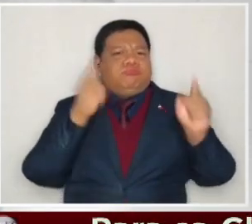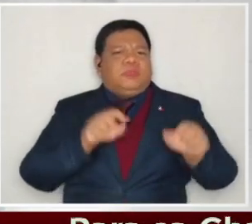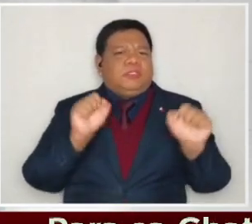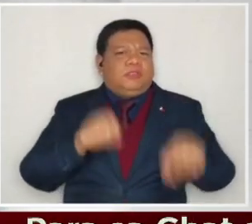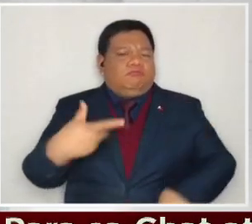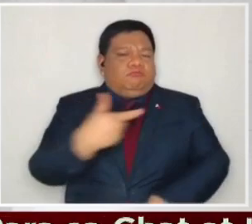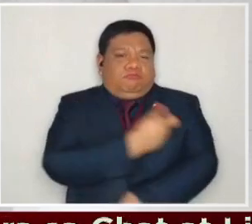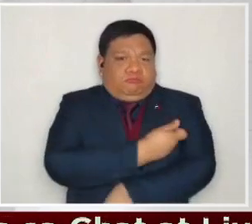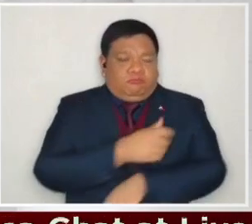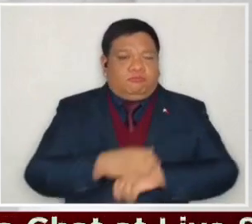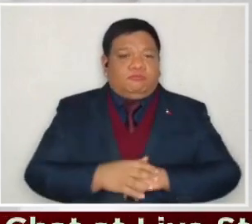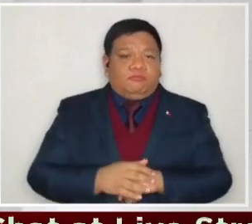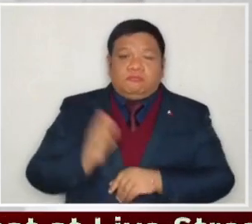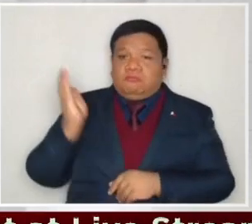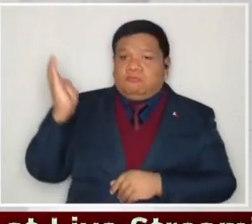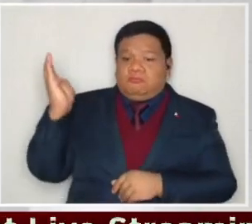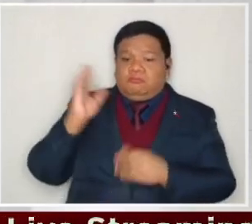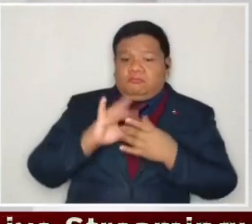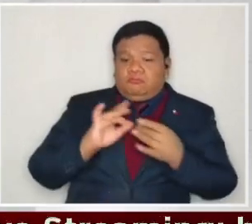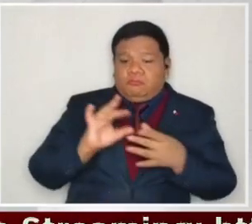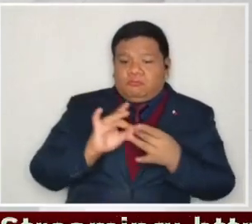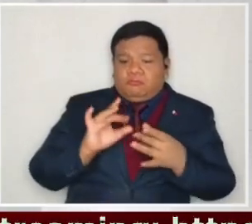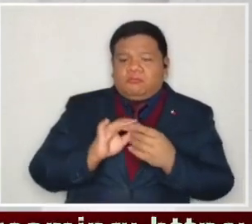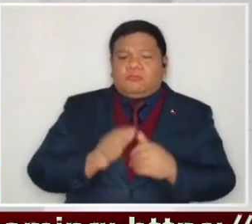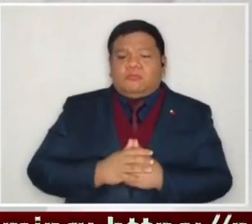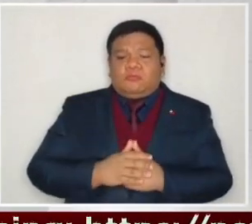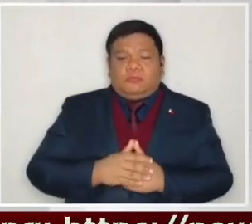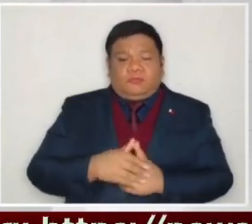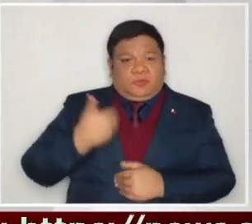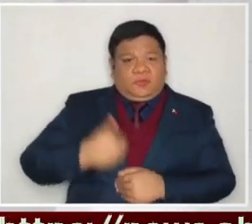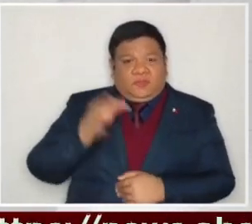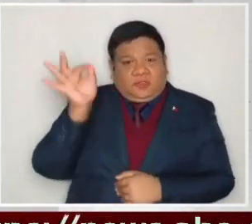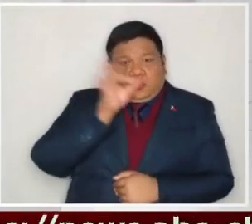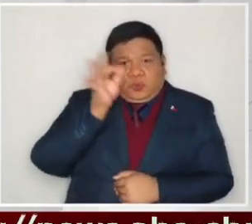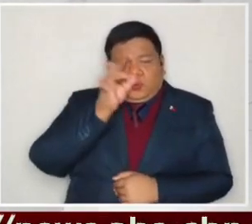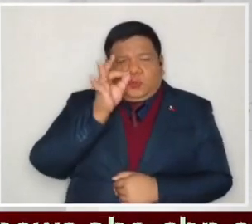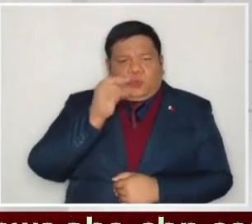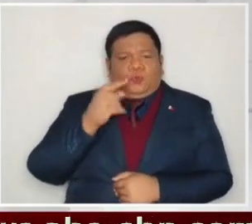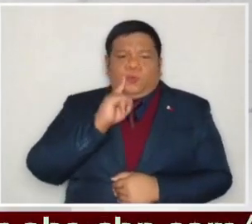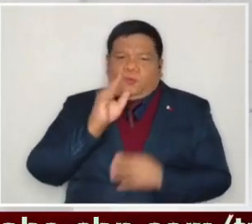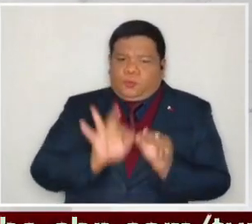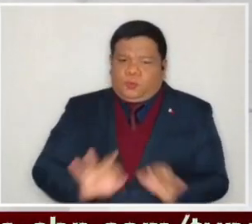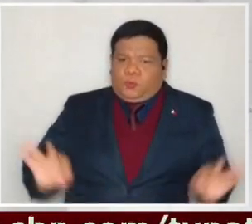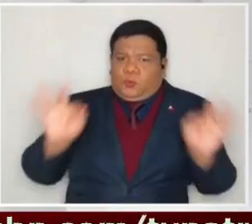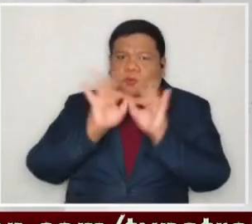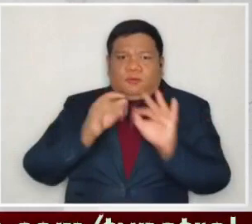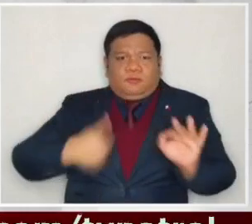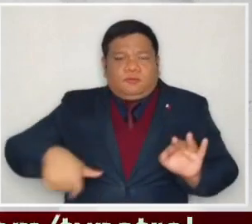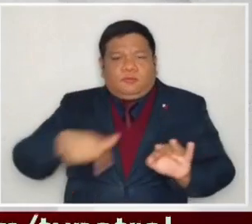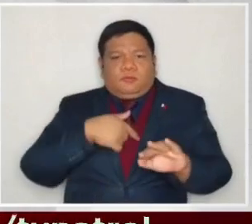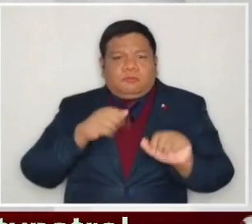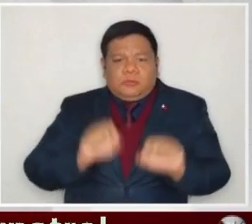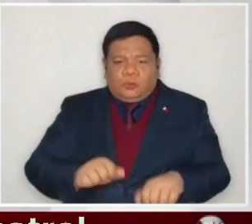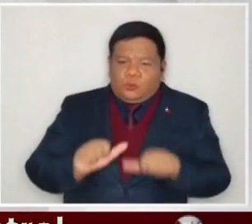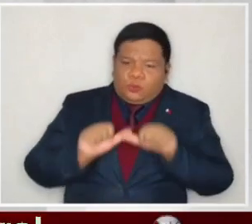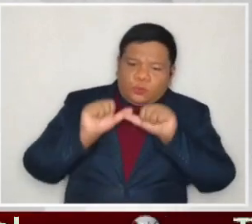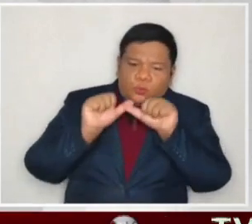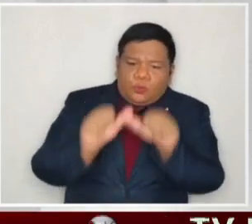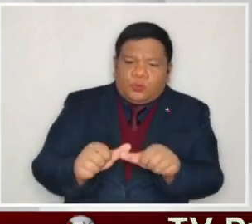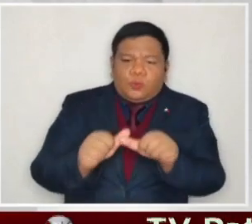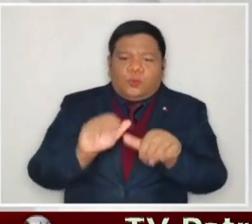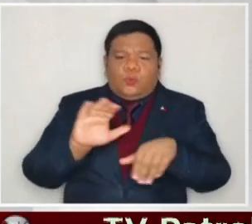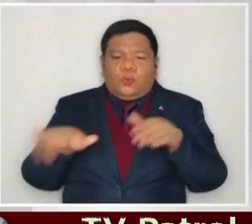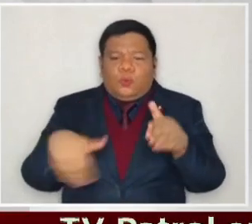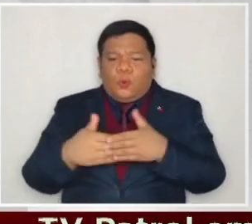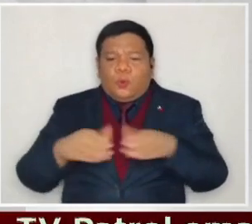Pilipino, ito ay napaka-importante sa aming lahat upang maipagpatuloy namin ang aming mga trabaho